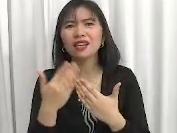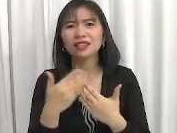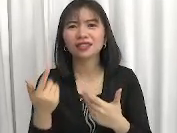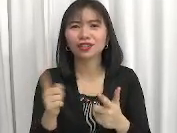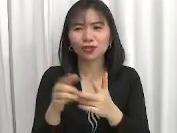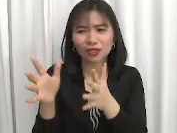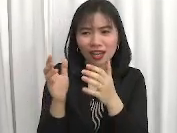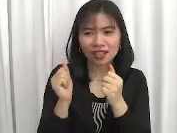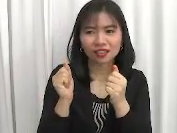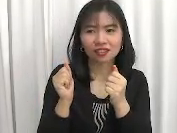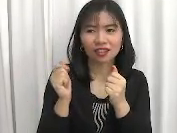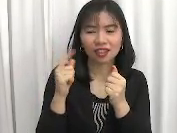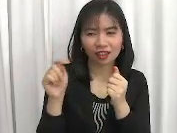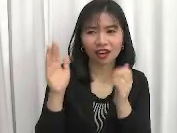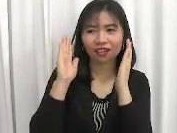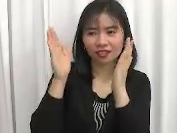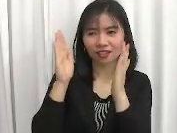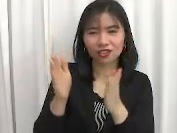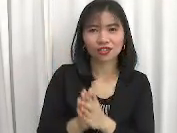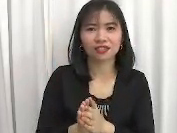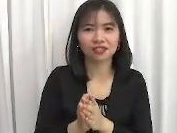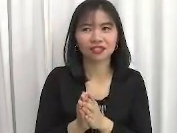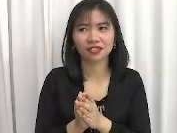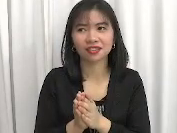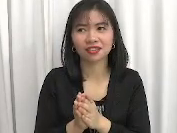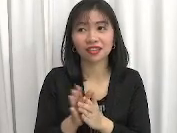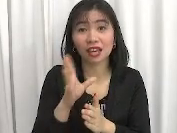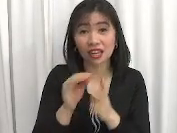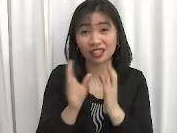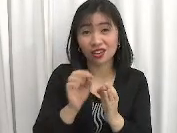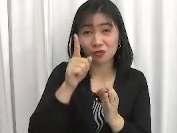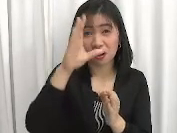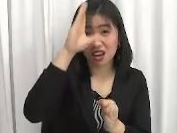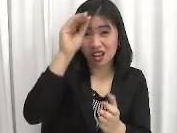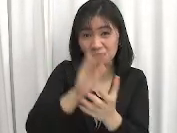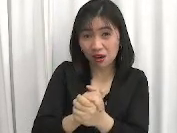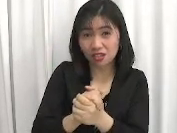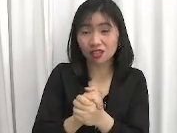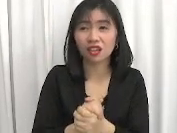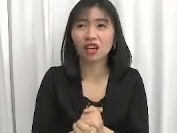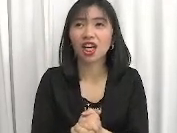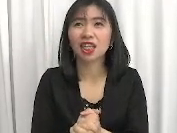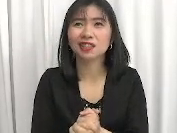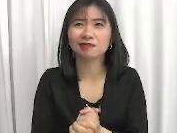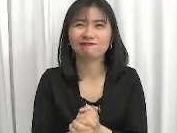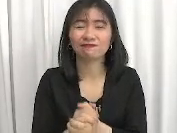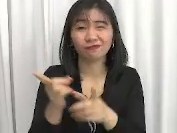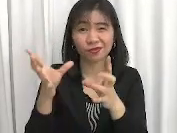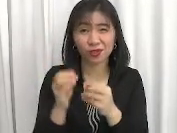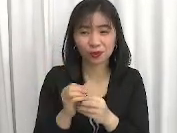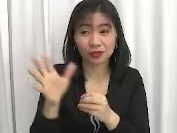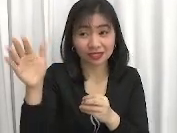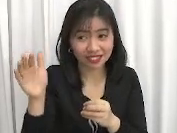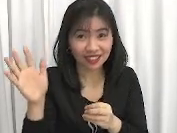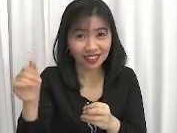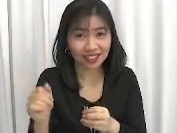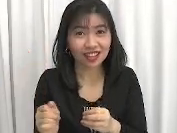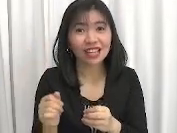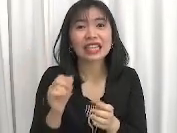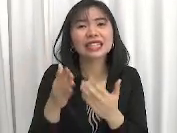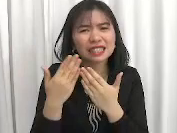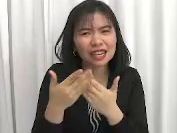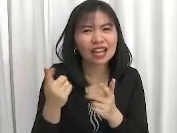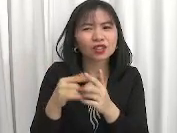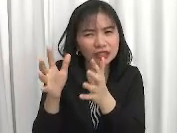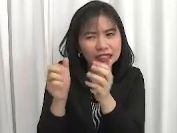ng asawa, parang wala, tanggal ang galit. Di ba, naalala mo, nung naliligaw pa yung asawa mo, ang daming sweetness, tapos nung